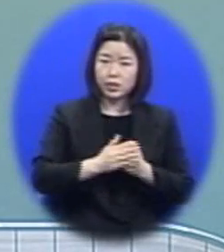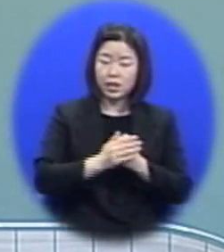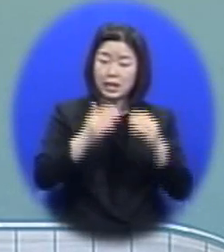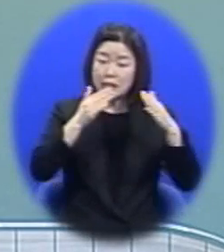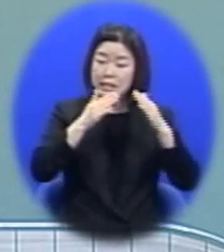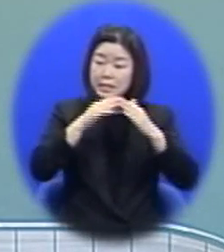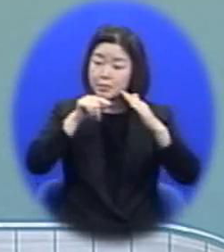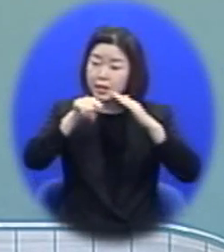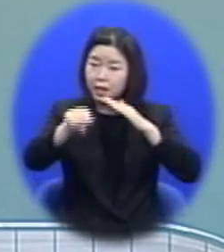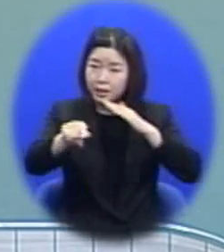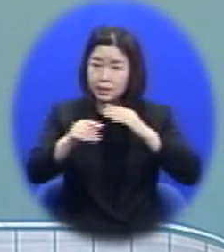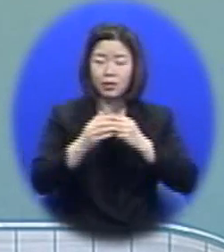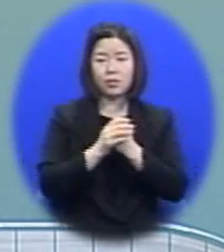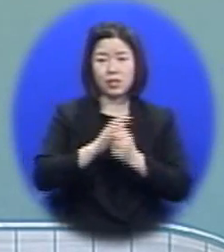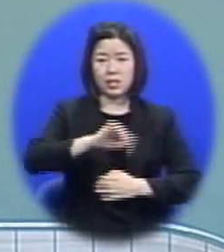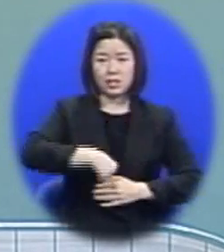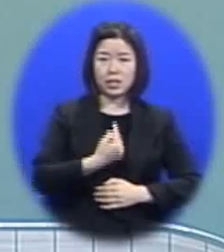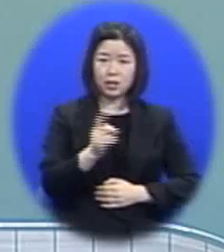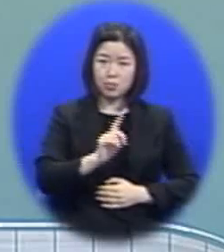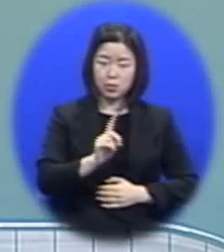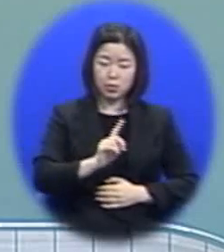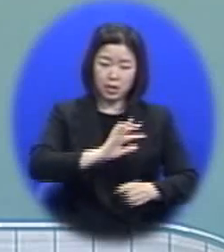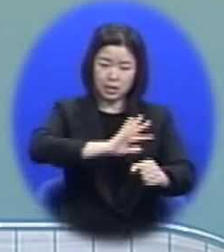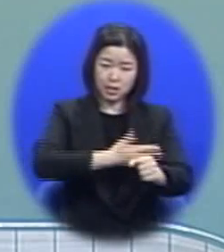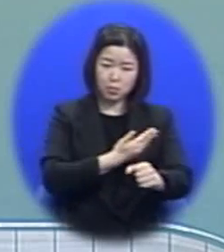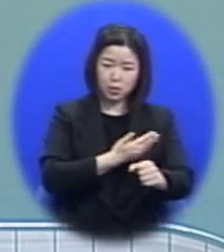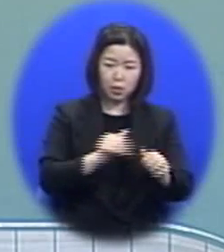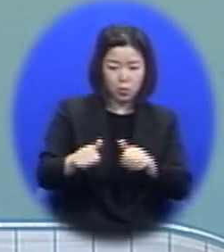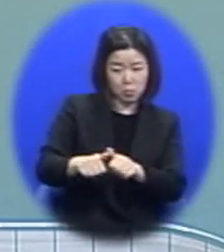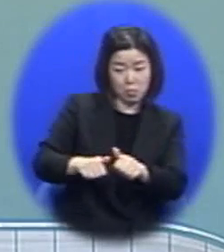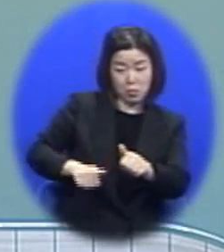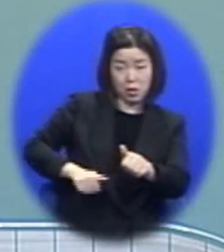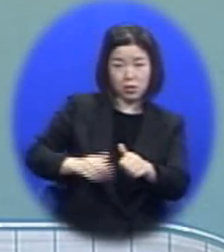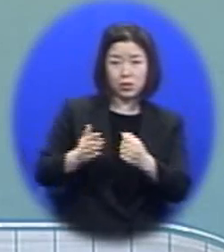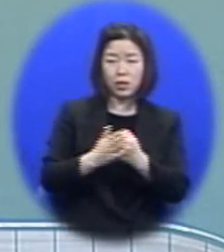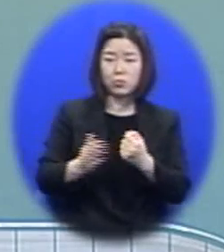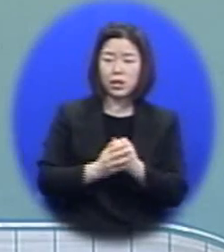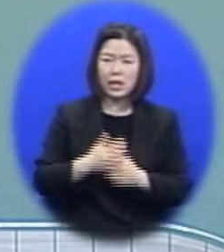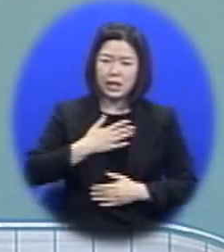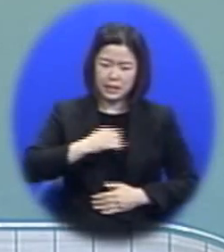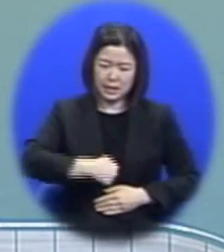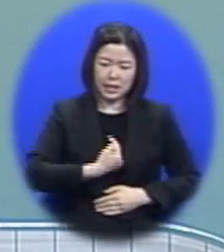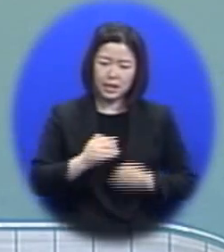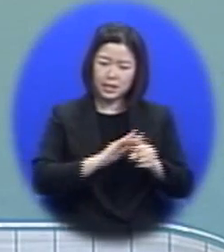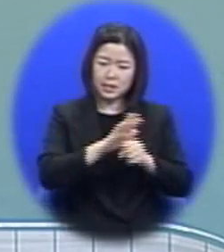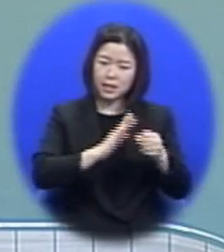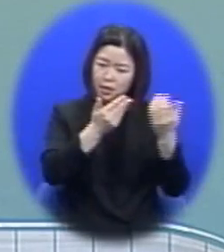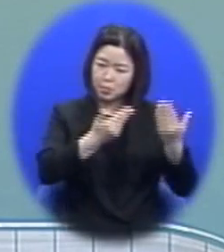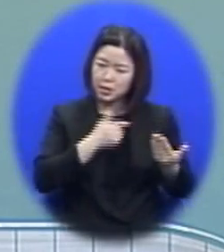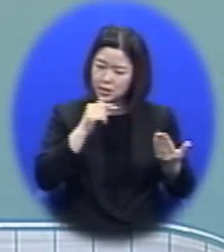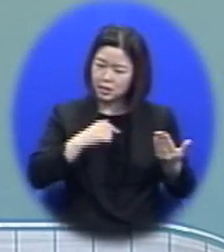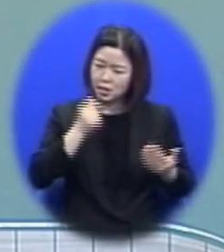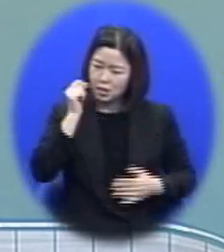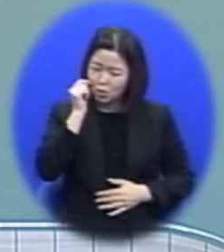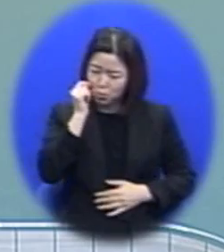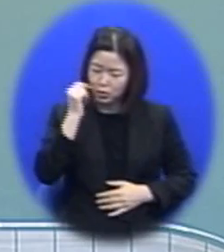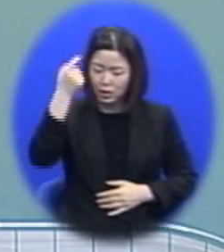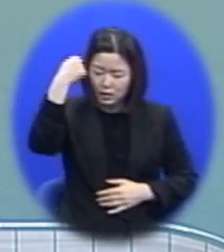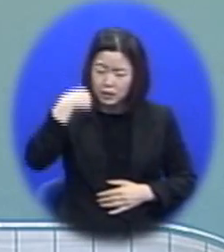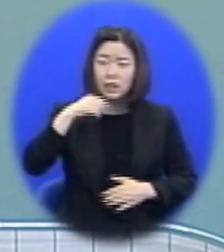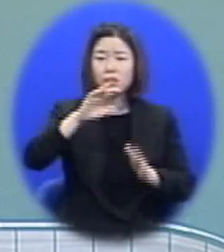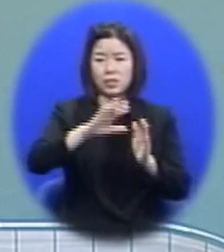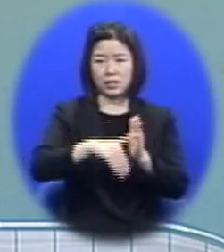집에 들어가서 자기가 뭘 잘못하고 뒤떨어진 것 때문에 자기가 사랑받지 못한다고 그렇게 느껴질